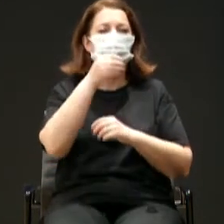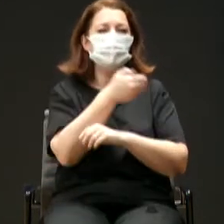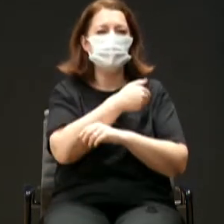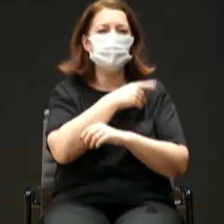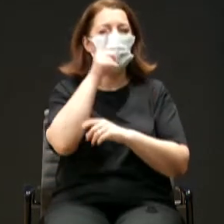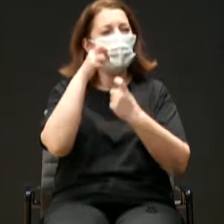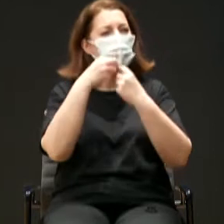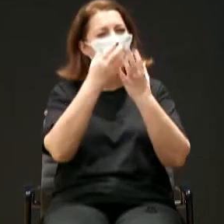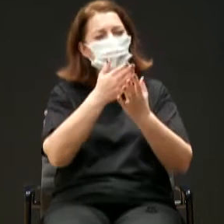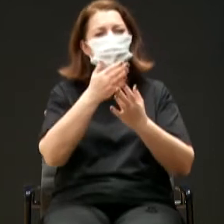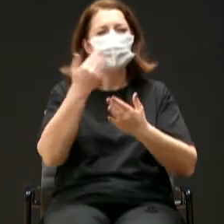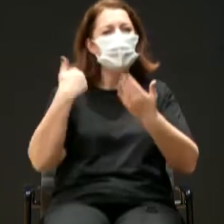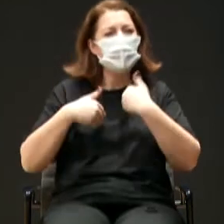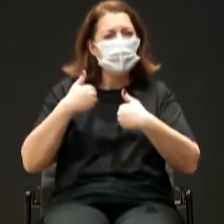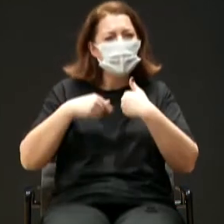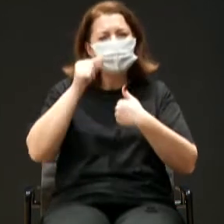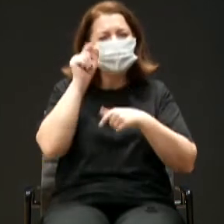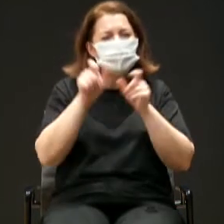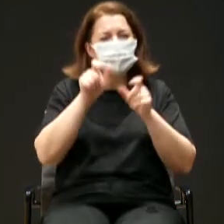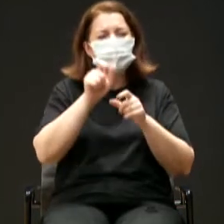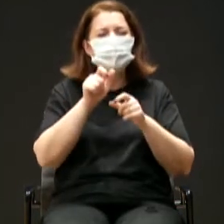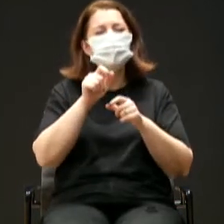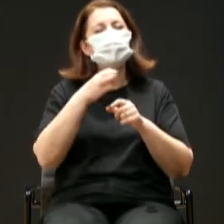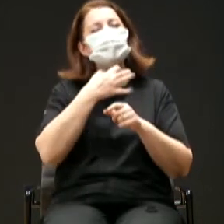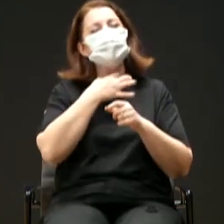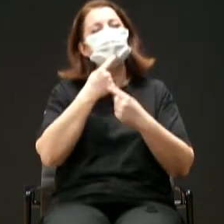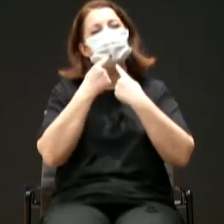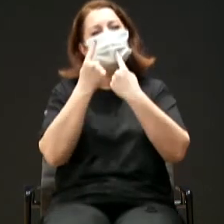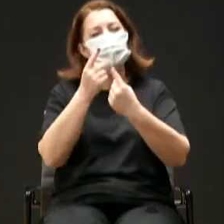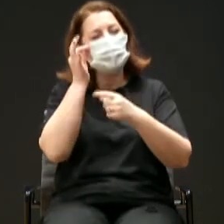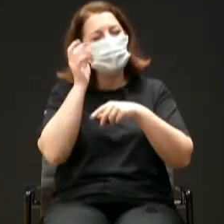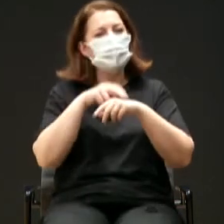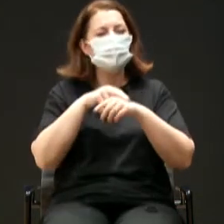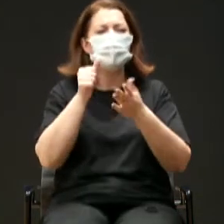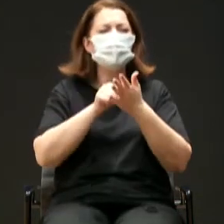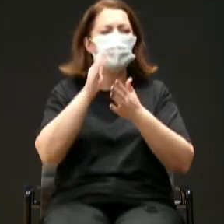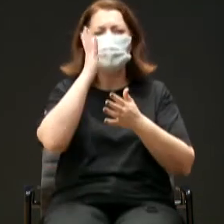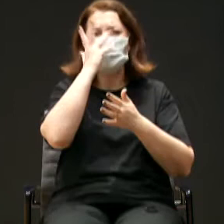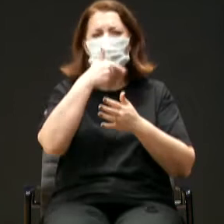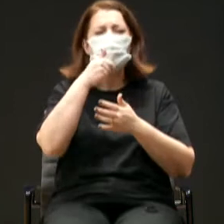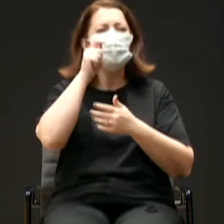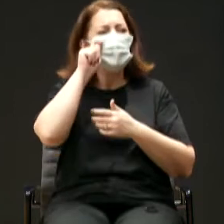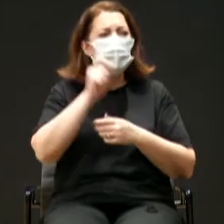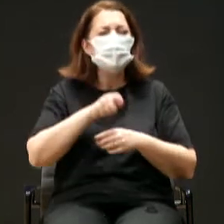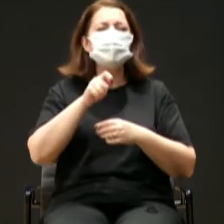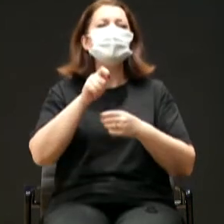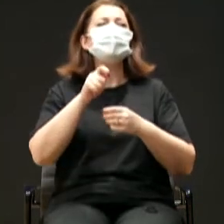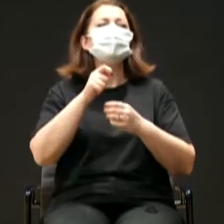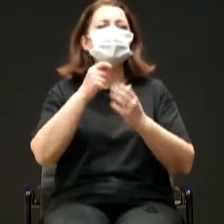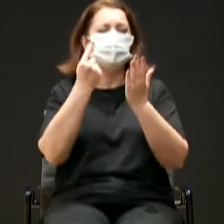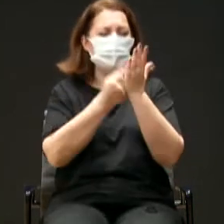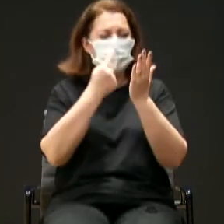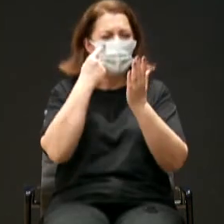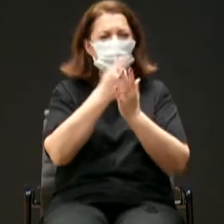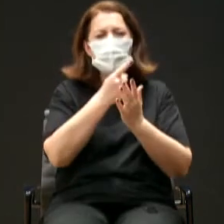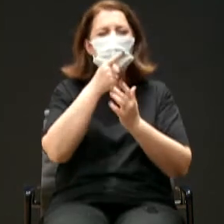rahmetle, gazilerimizi ise minnetle anıyorum. Tarihin utanç sayfalarından biri olan Srebrenica